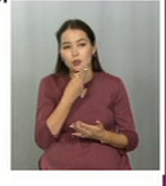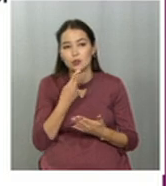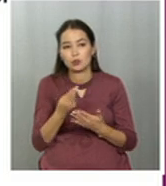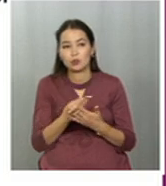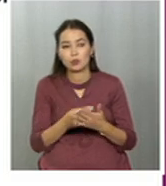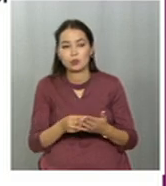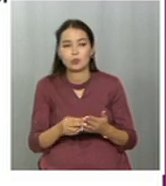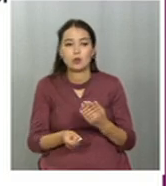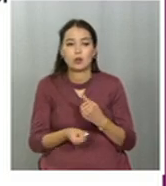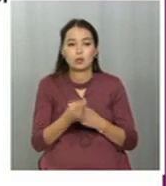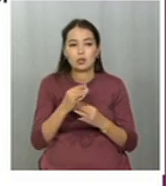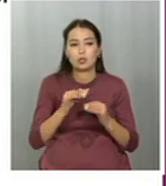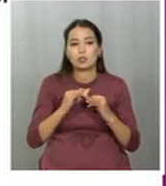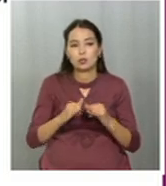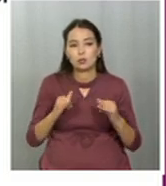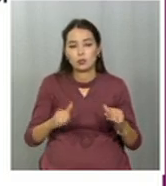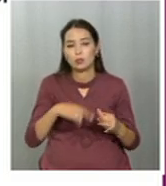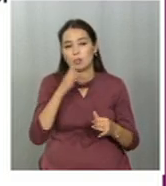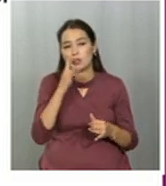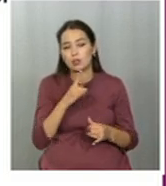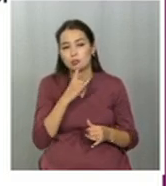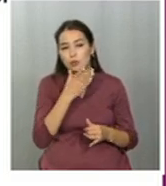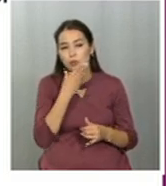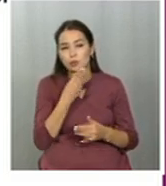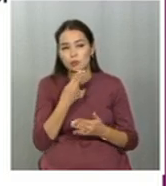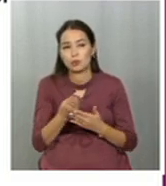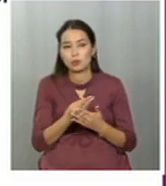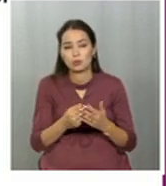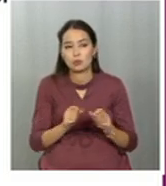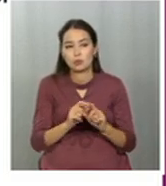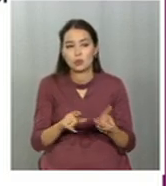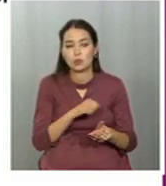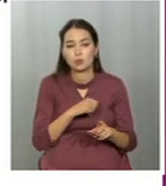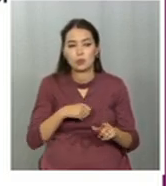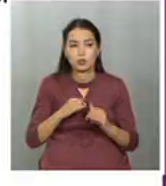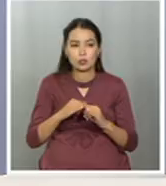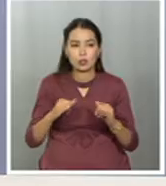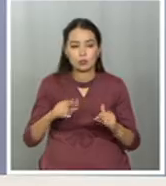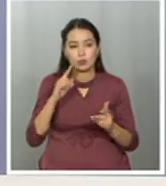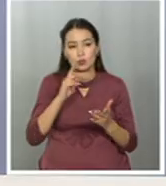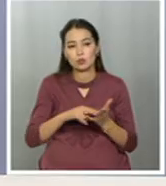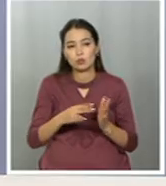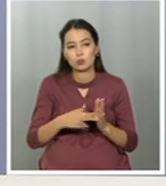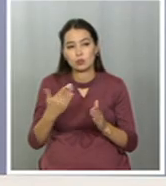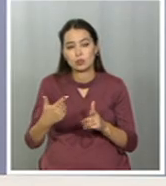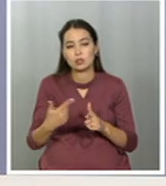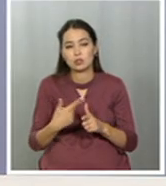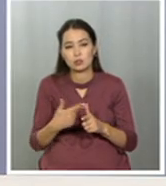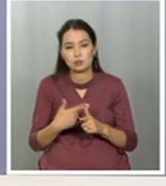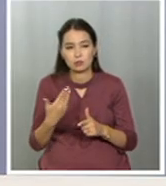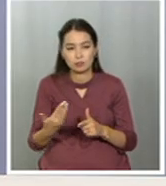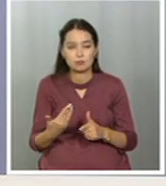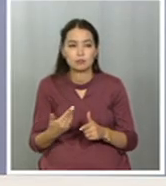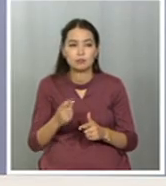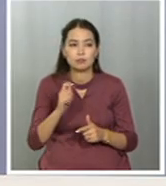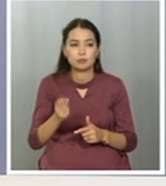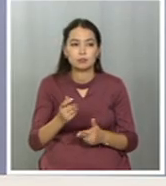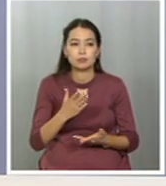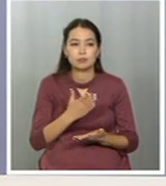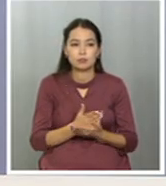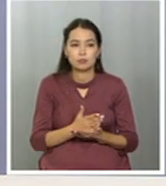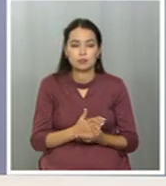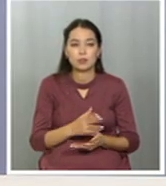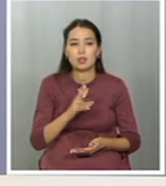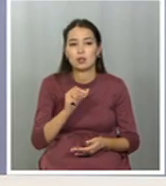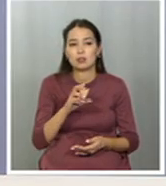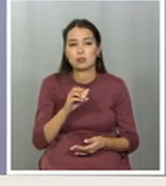мен дамуы, Қазақстан көркем сурет мектебінің өзіндік даму жолы оның есімменен байланысты. Әбілхан